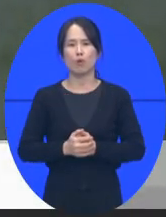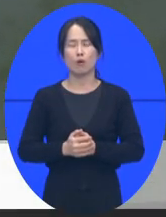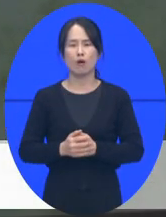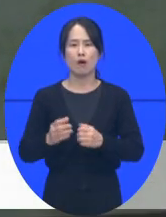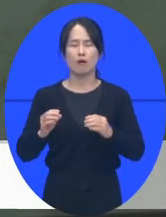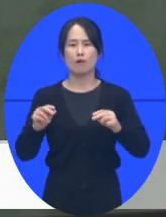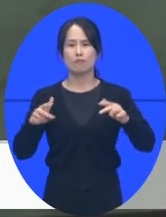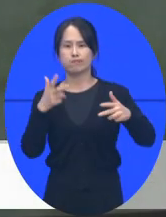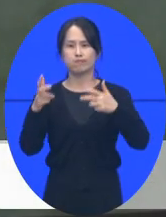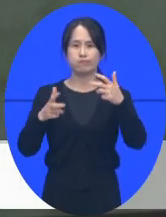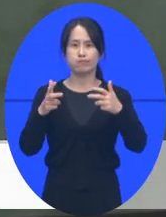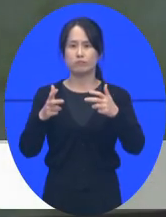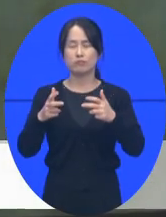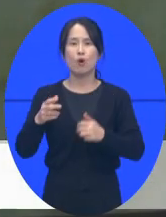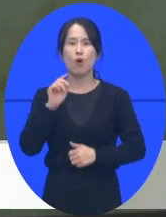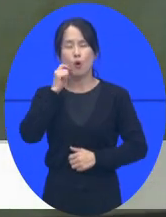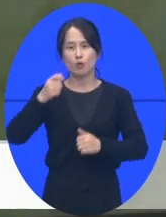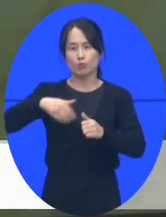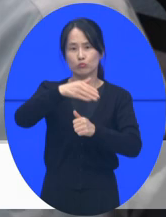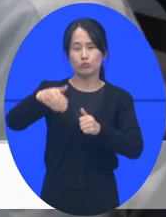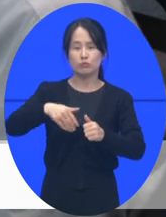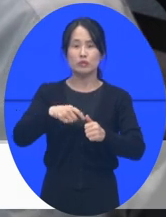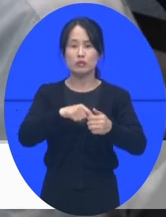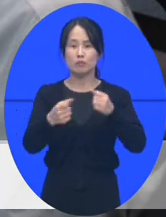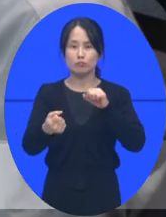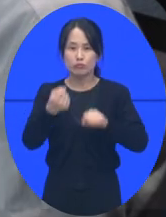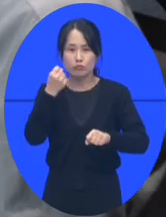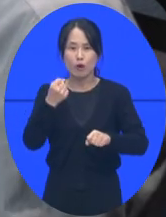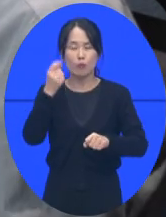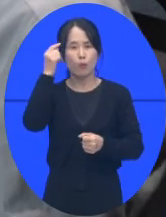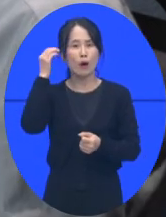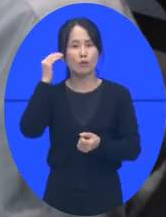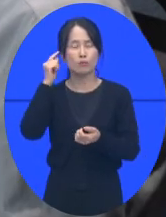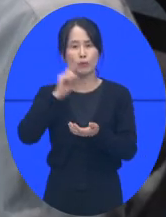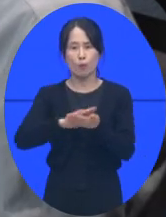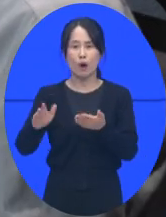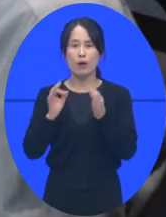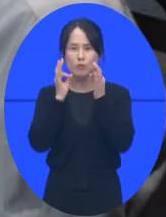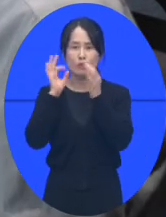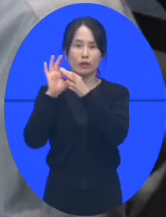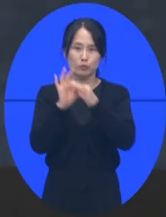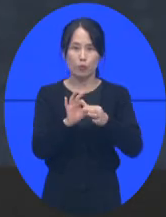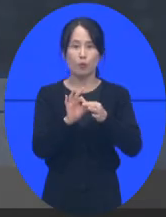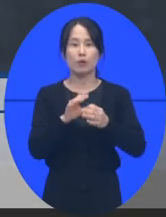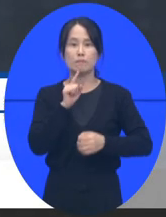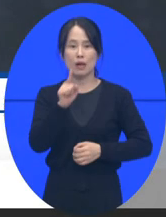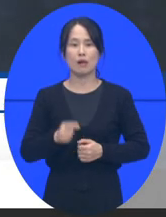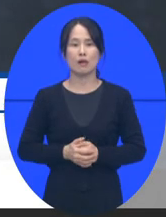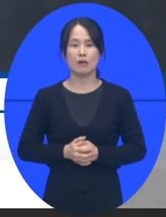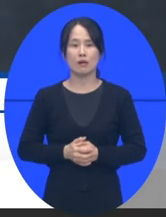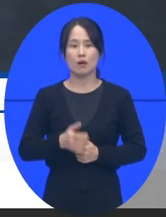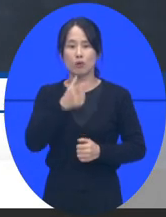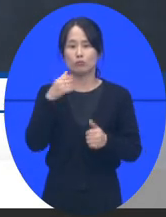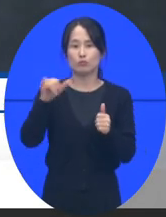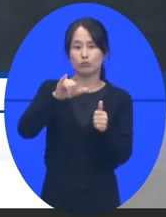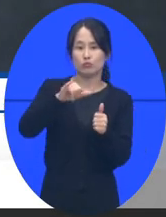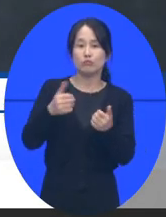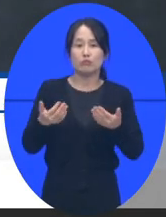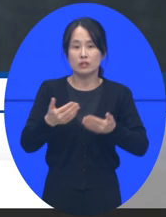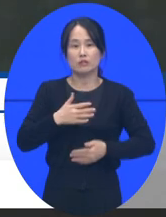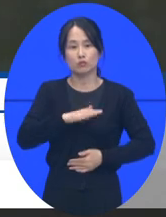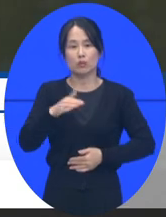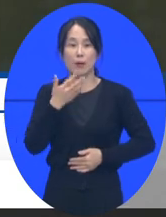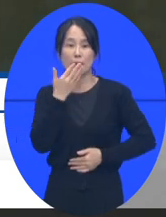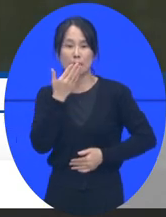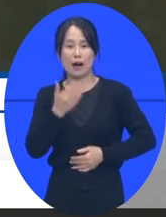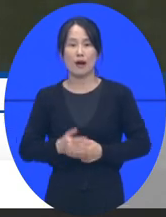대치 등 어려운 여건 속에서도 한반도 평화를 위한 노력은 계속돼야 함을 강조했습니다. 물을 주는 일은 저희가 할수 있는 일이라고 생각을